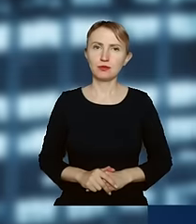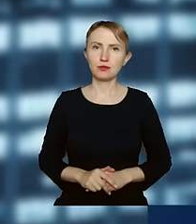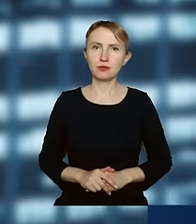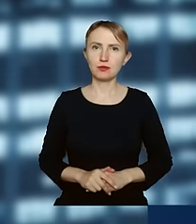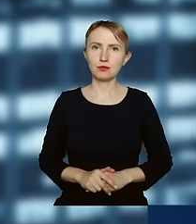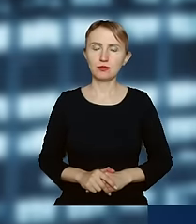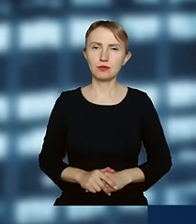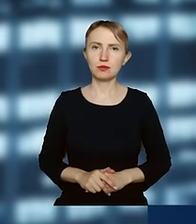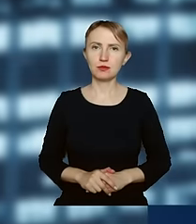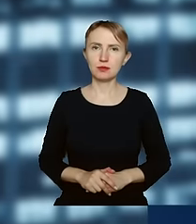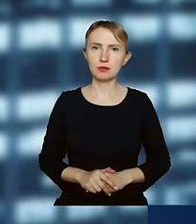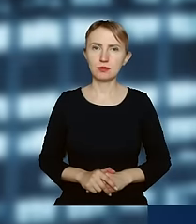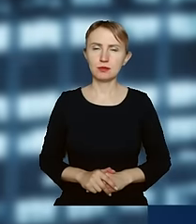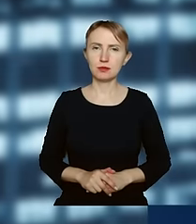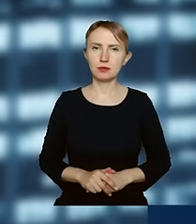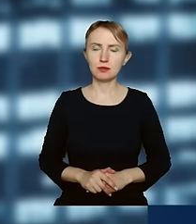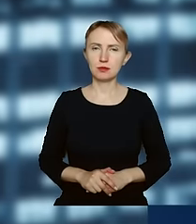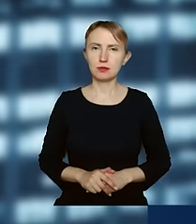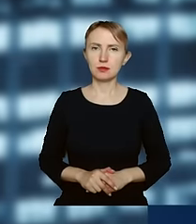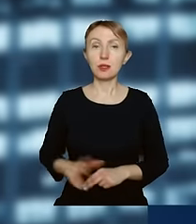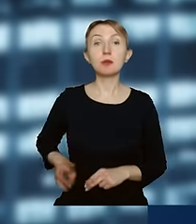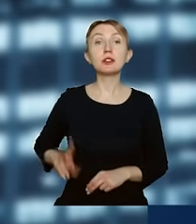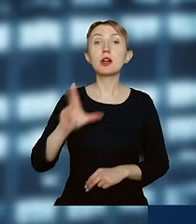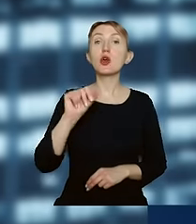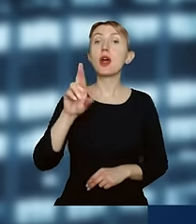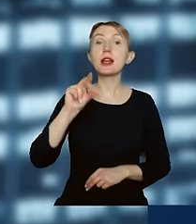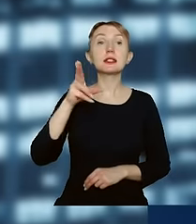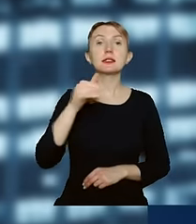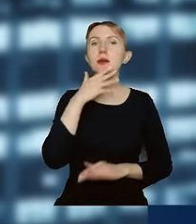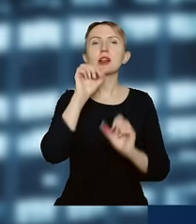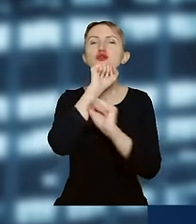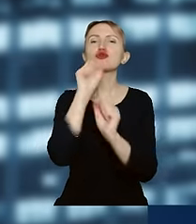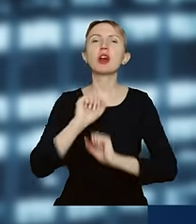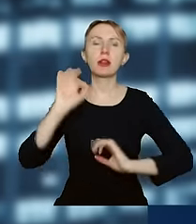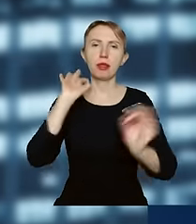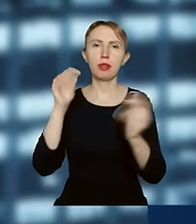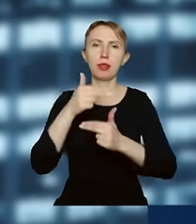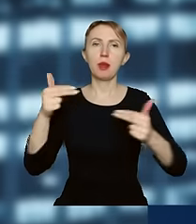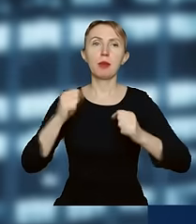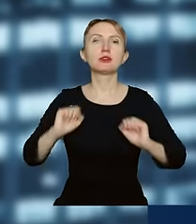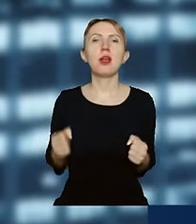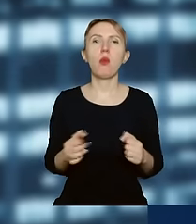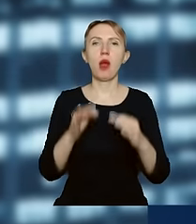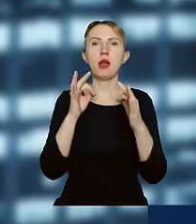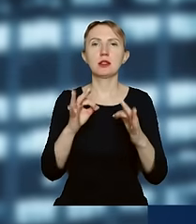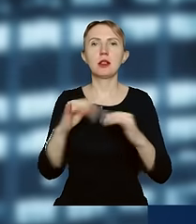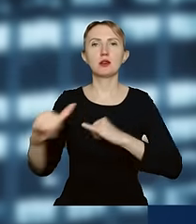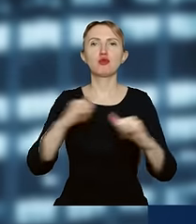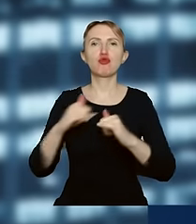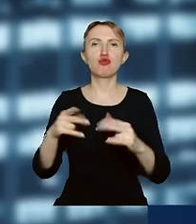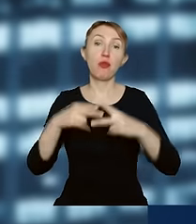Kolarski przyznał, że nie posiada żadnych informacji o działaniach obecnego rządu w tym zakresie.